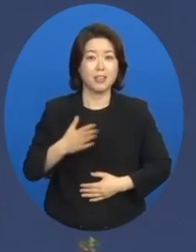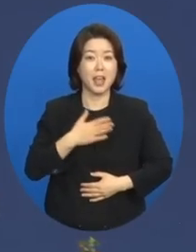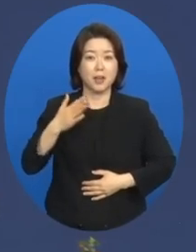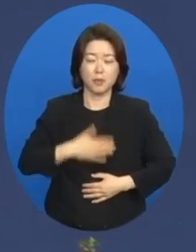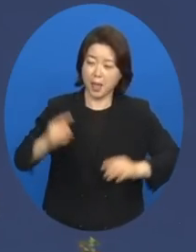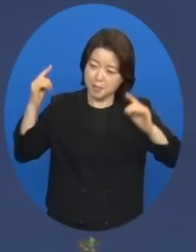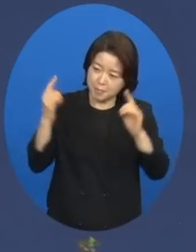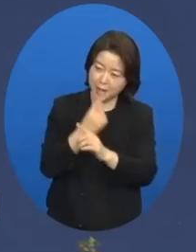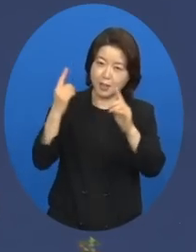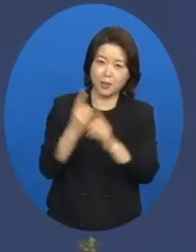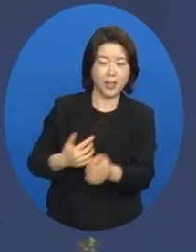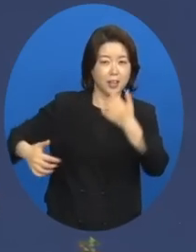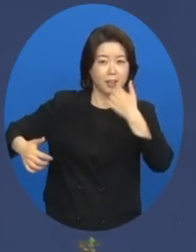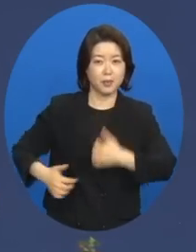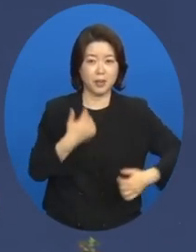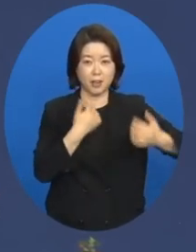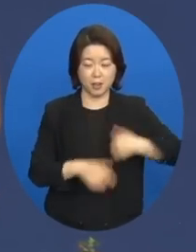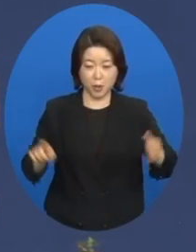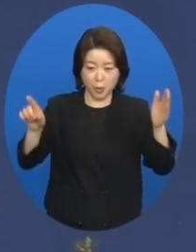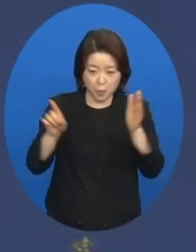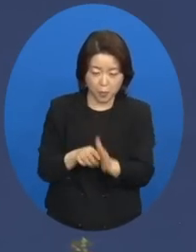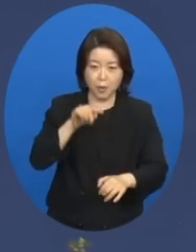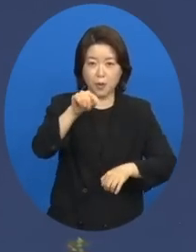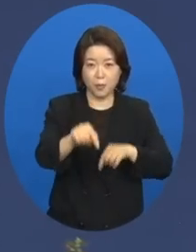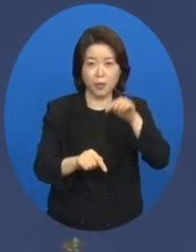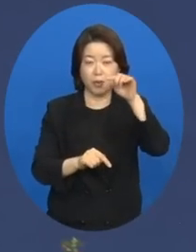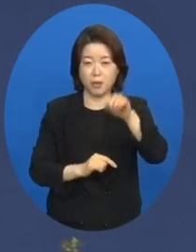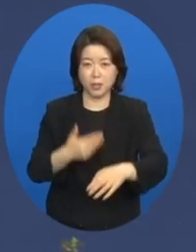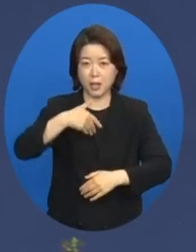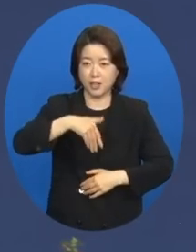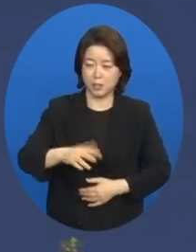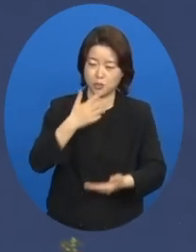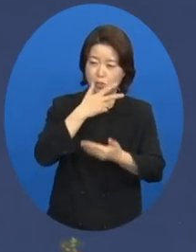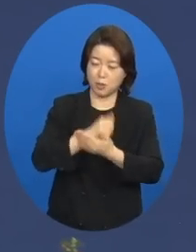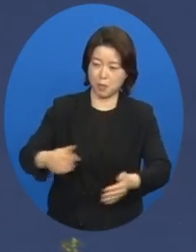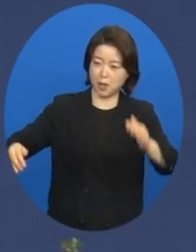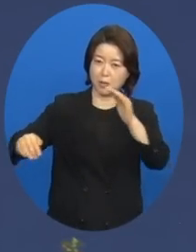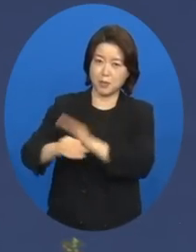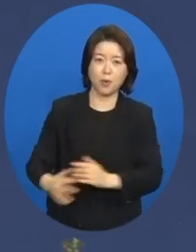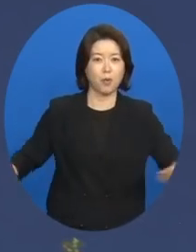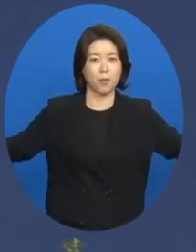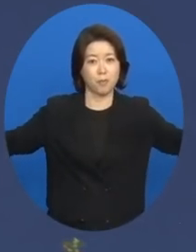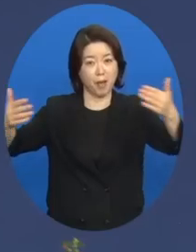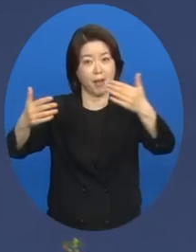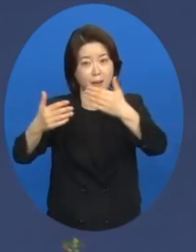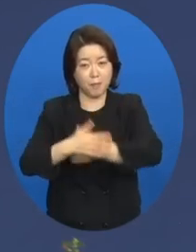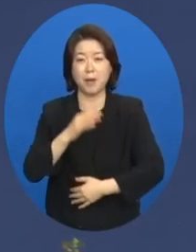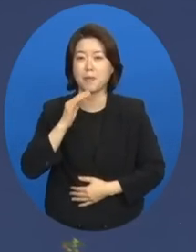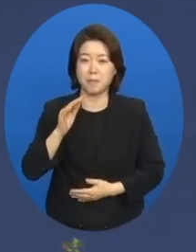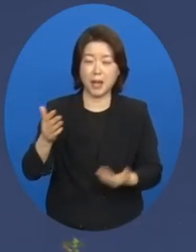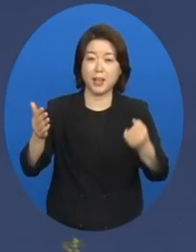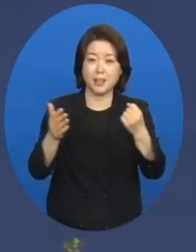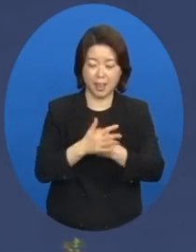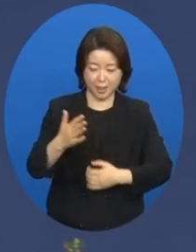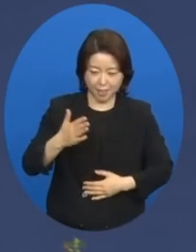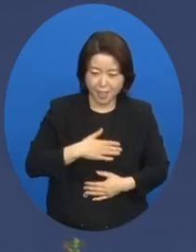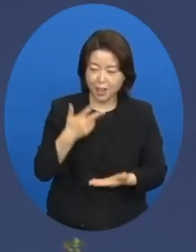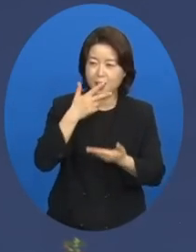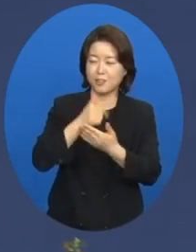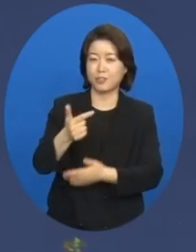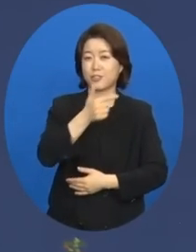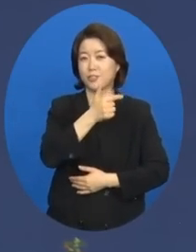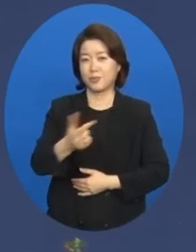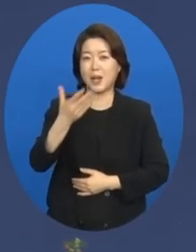매일 기쁘게 순례 길을 행함은 주의 팔이 나를 안보함이요. 내가 주의 큰